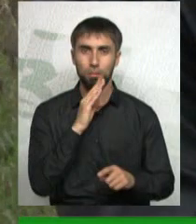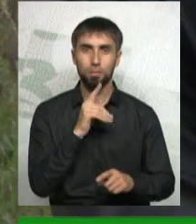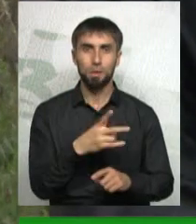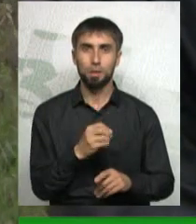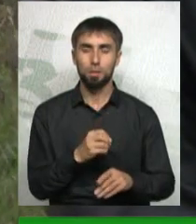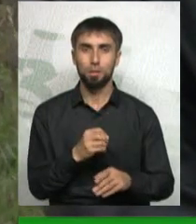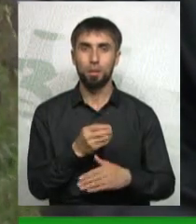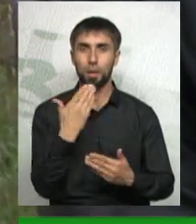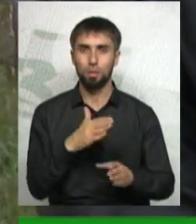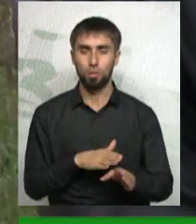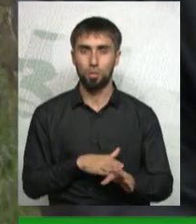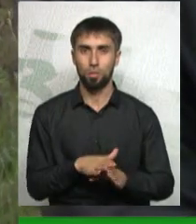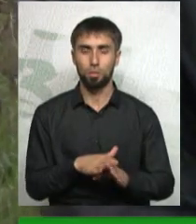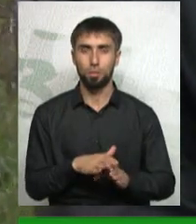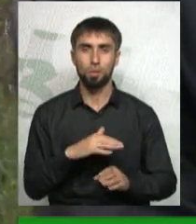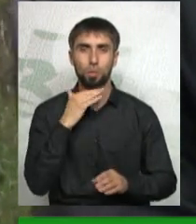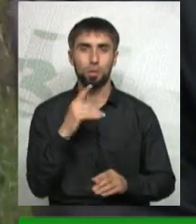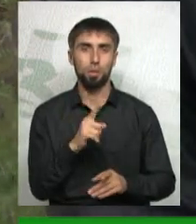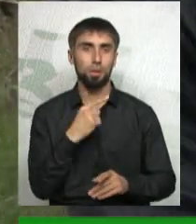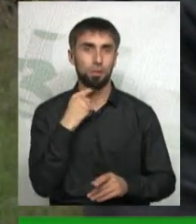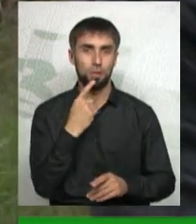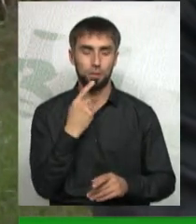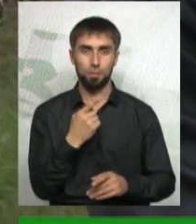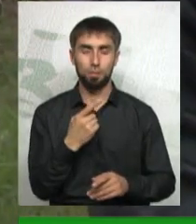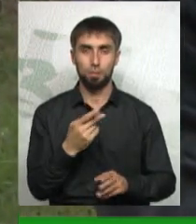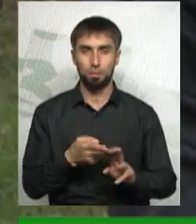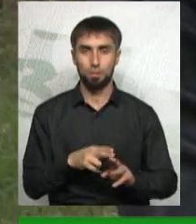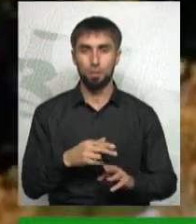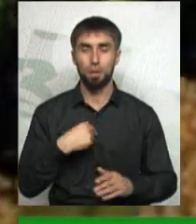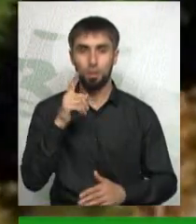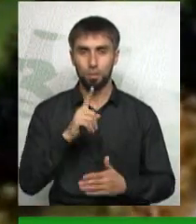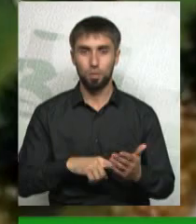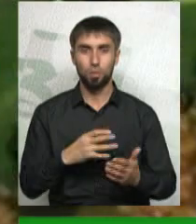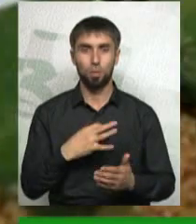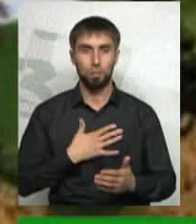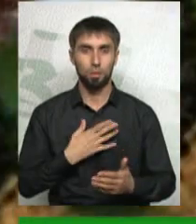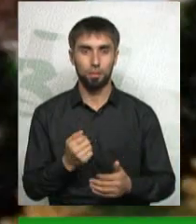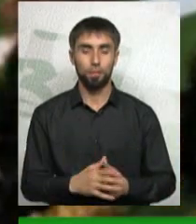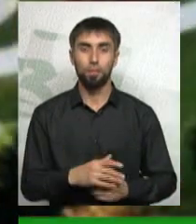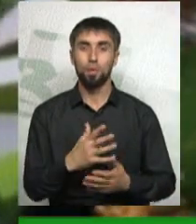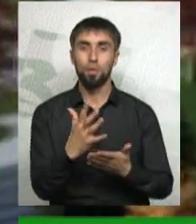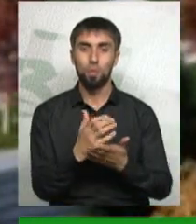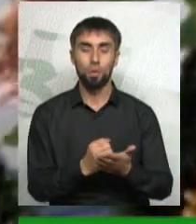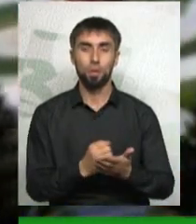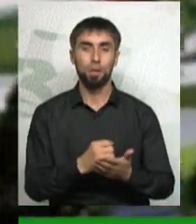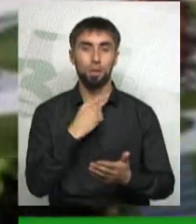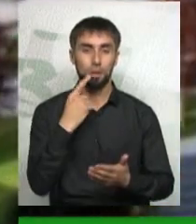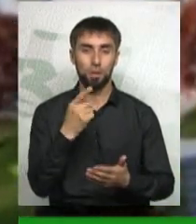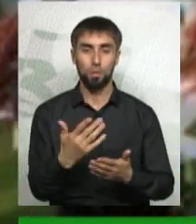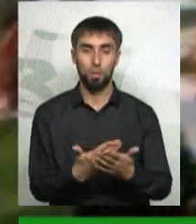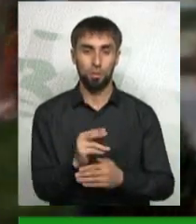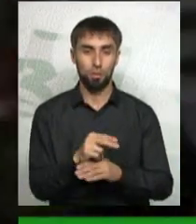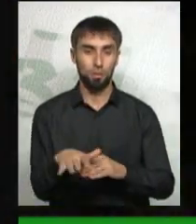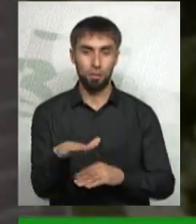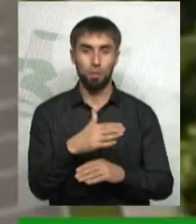достаточно нашим ингушским языком, как бы это ни печально было признавать. Сохранению ингушского языка при благоустройстве новой